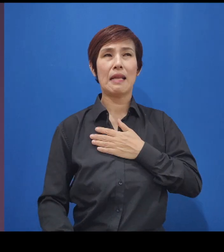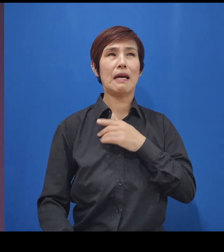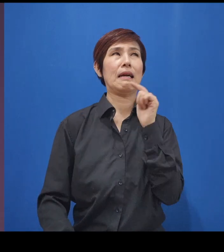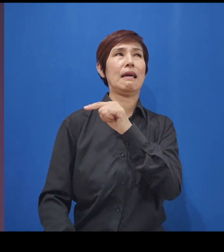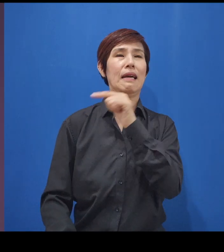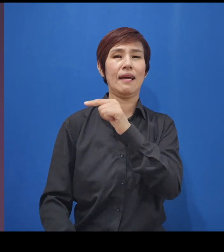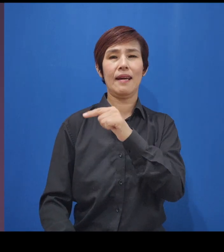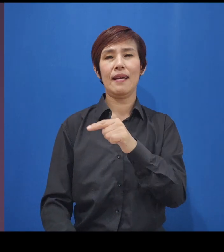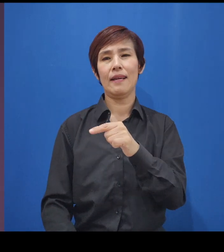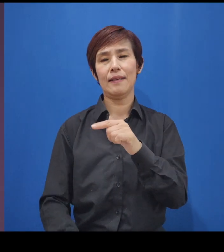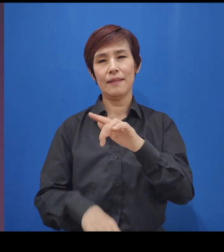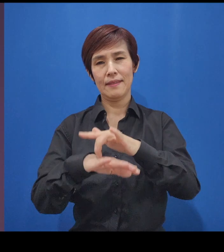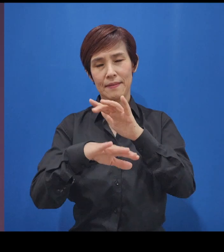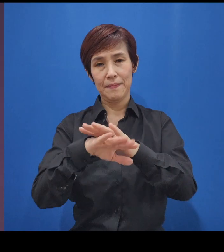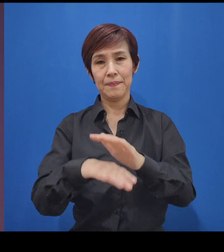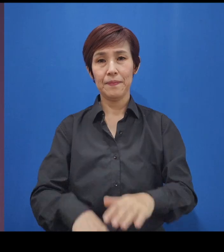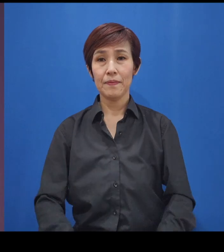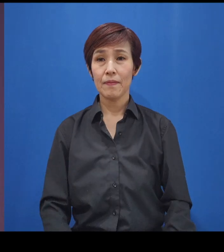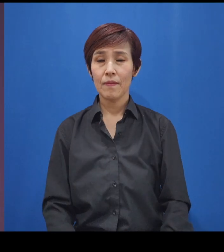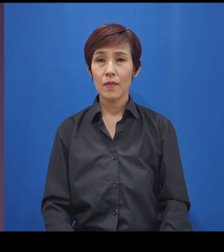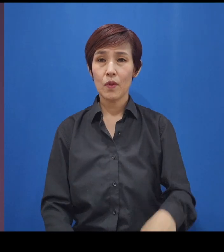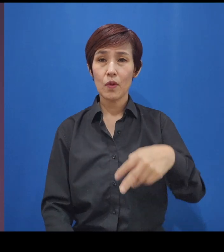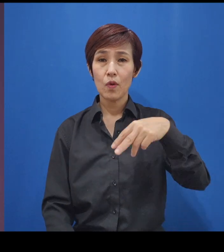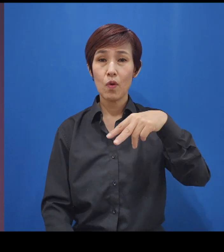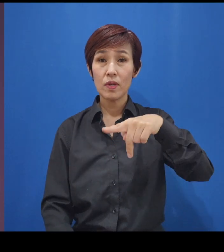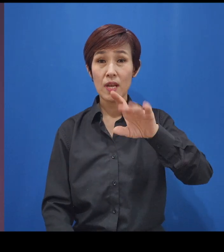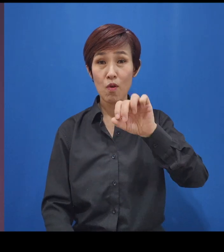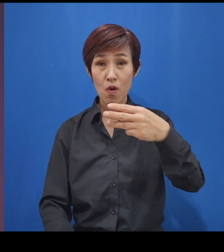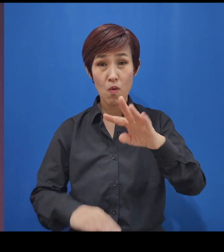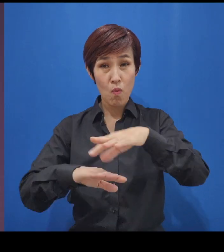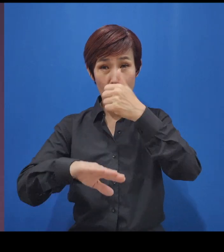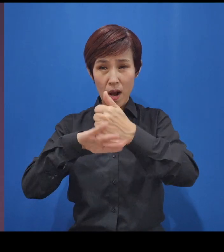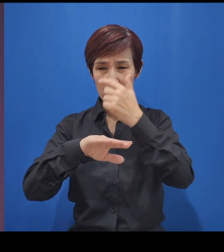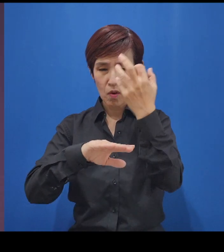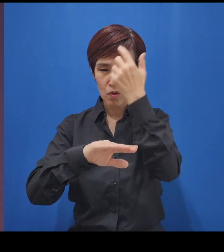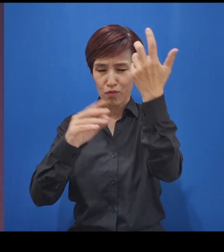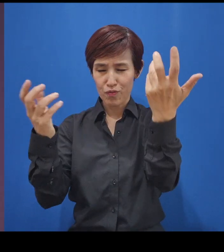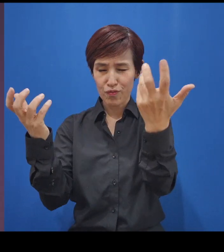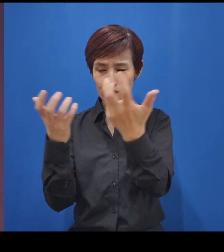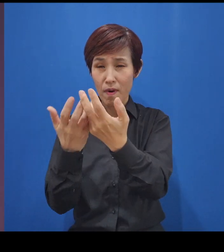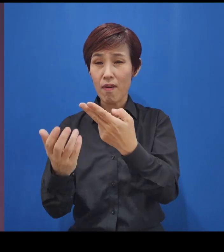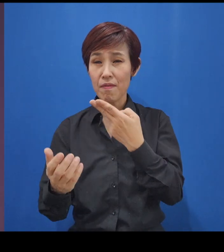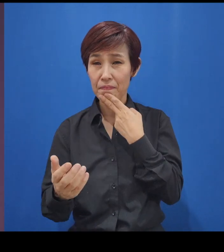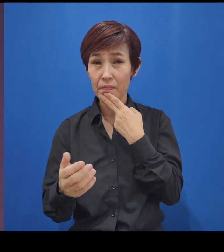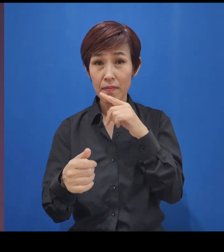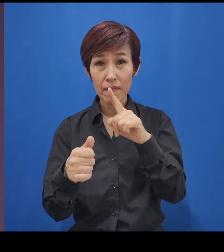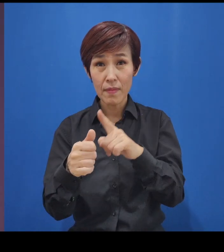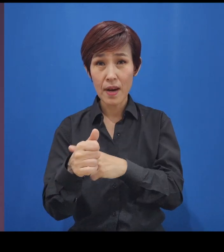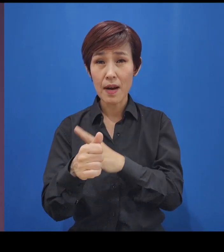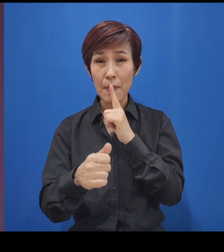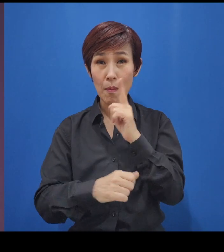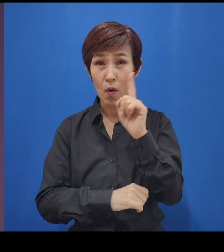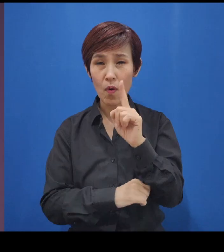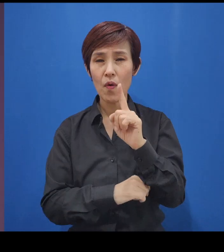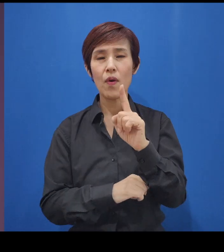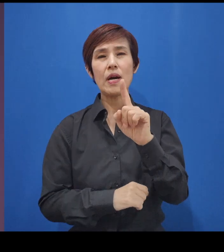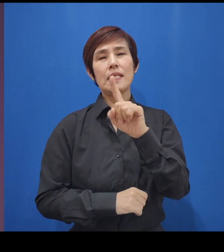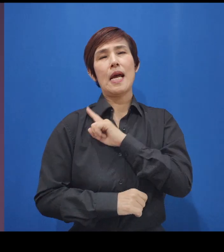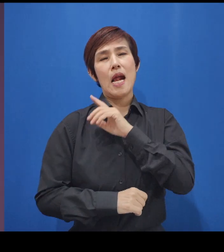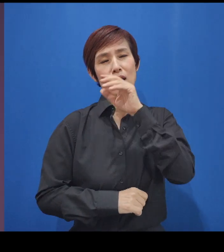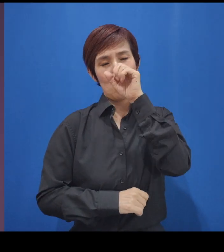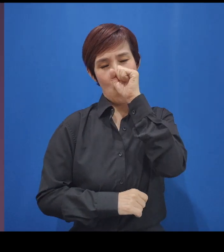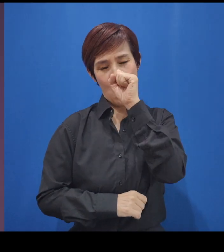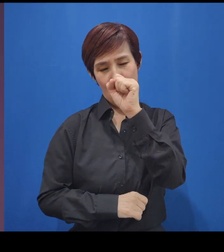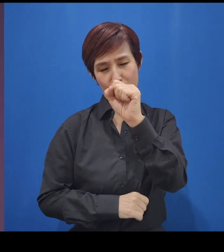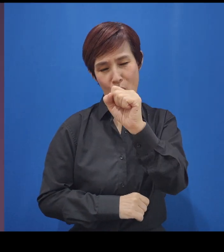근데 또 두 번째, 왕 사울이 성령 충만하지 않으니까 언어를 쓰기를 가장